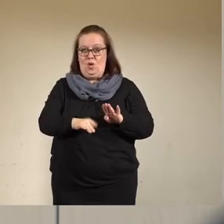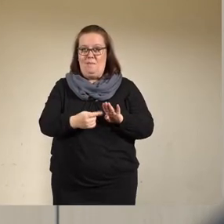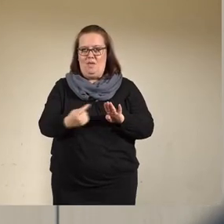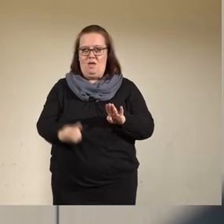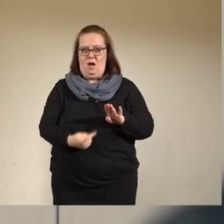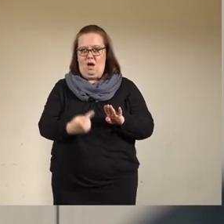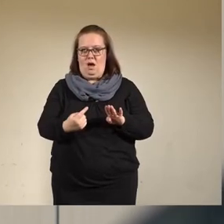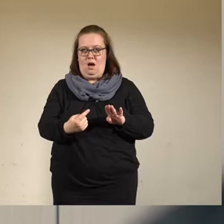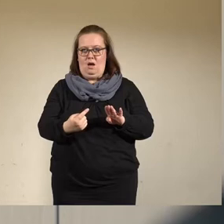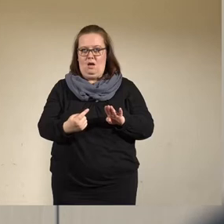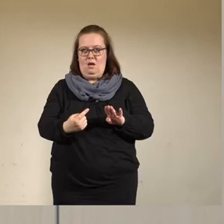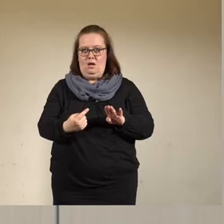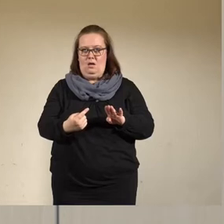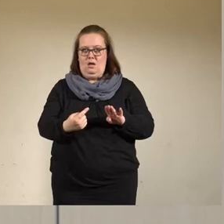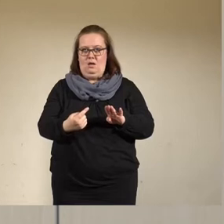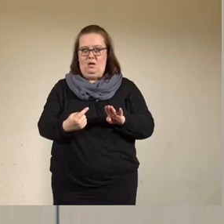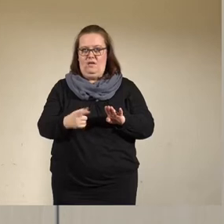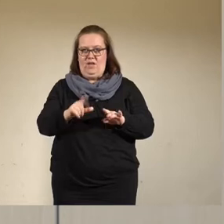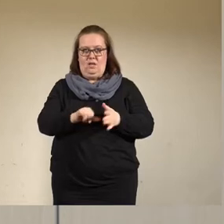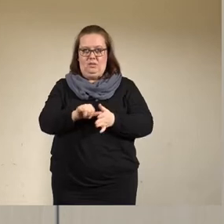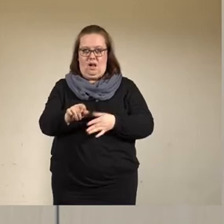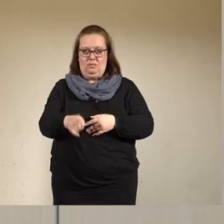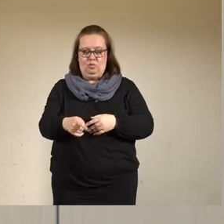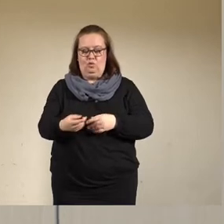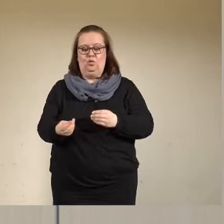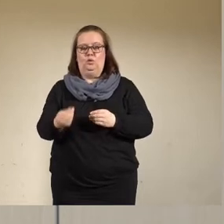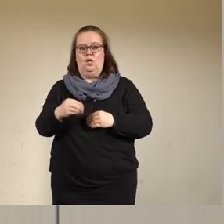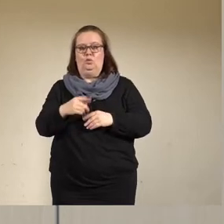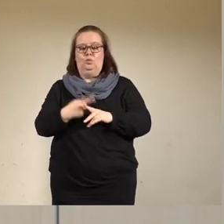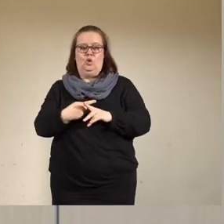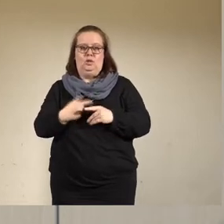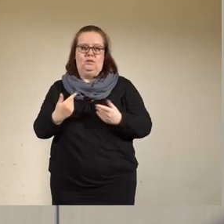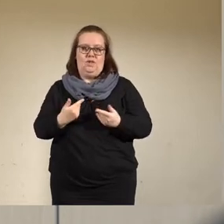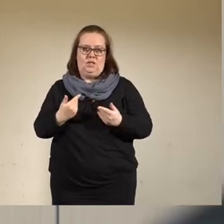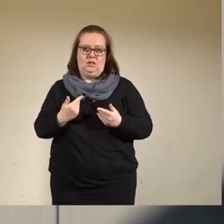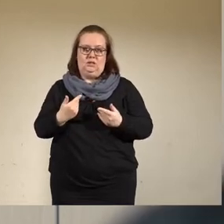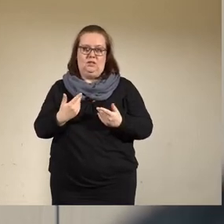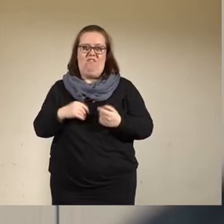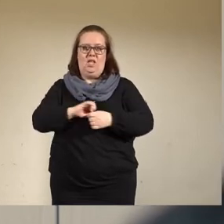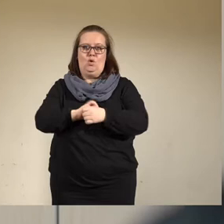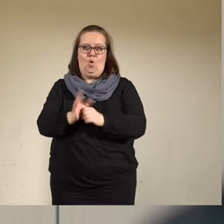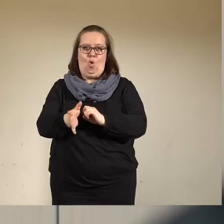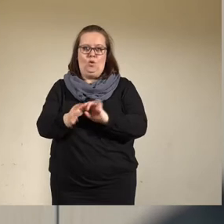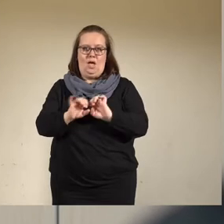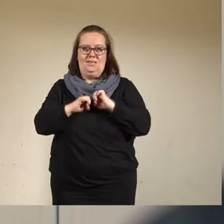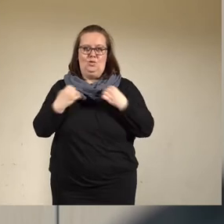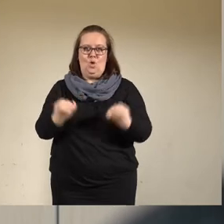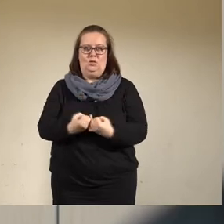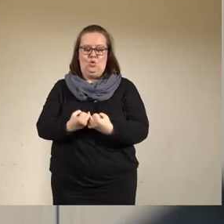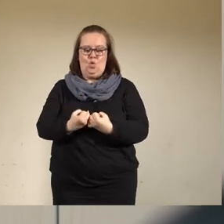Jahr, ohnehin. Und wir haben eine weitere Besonderheit zu verarbeiten, nämlich die